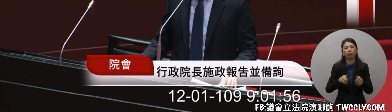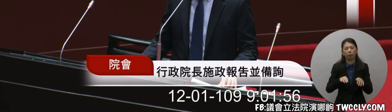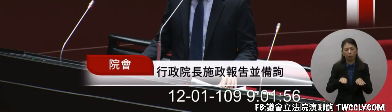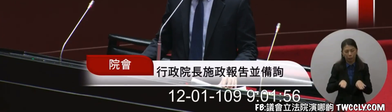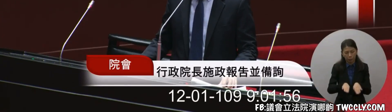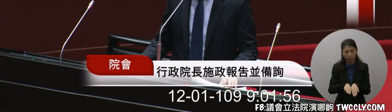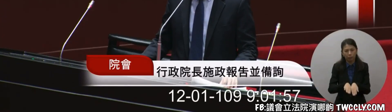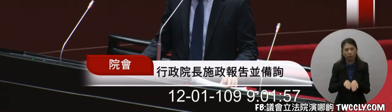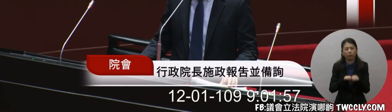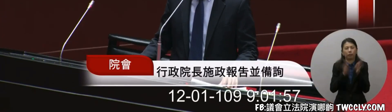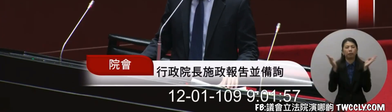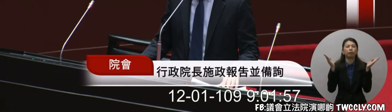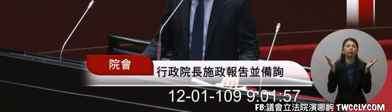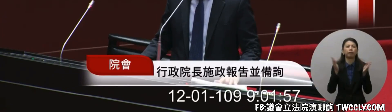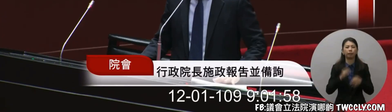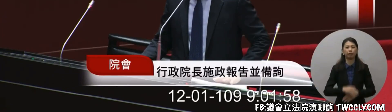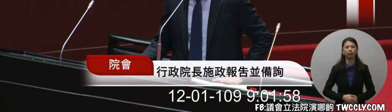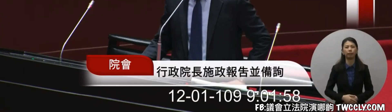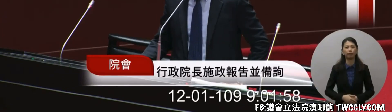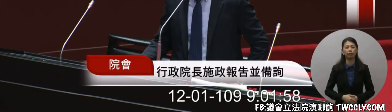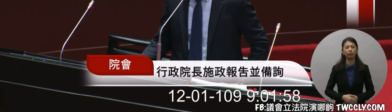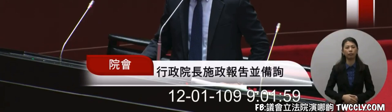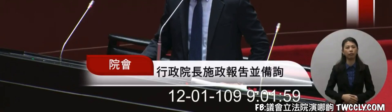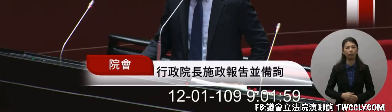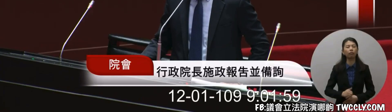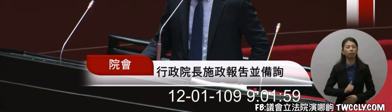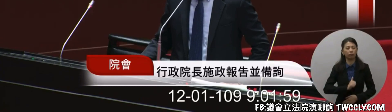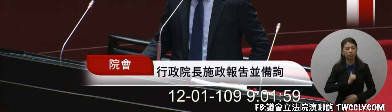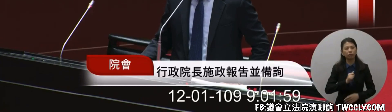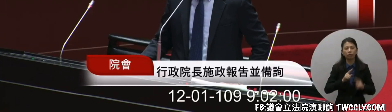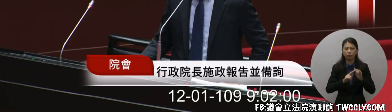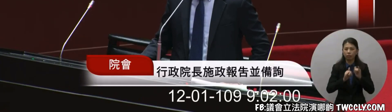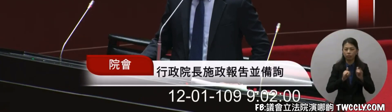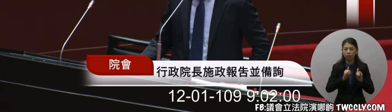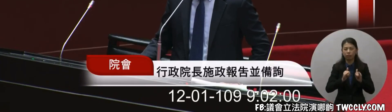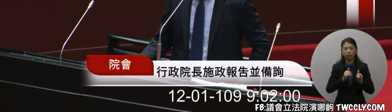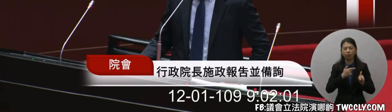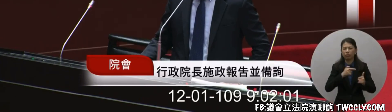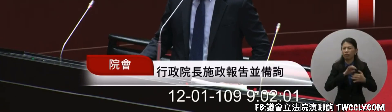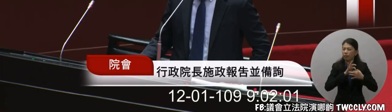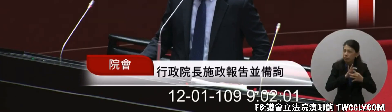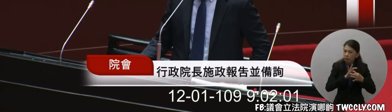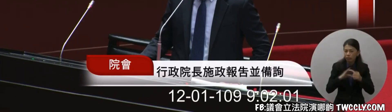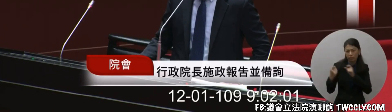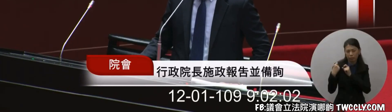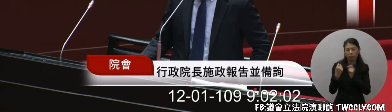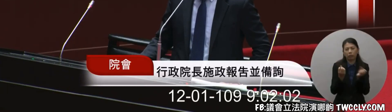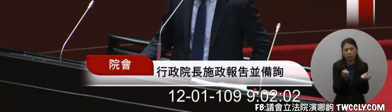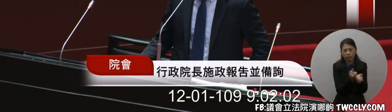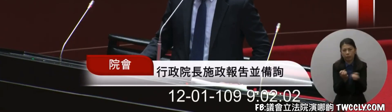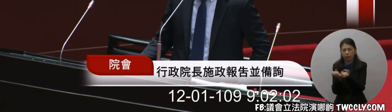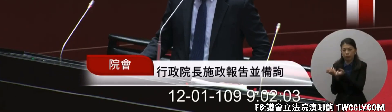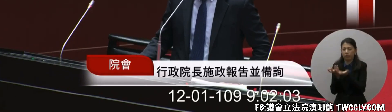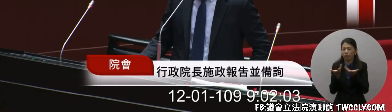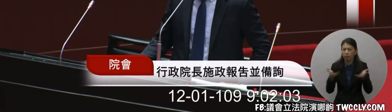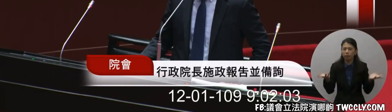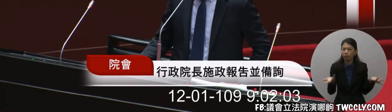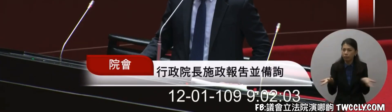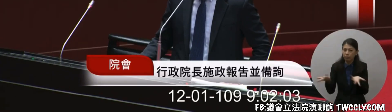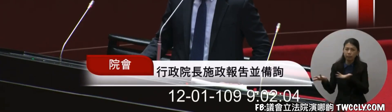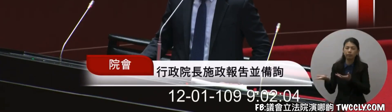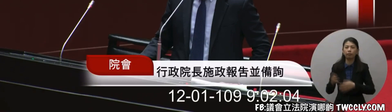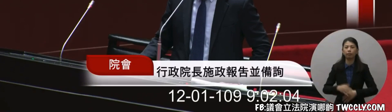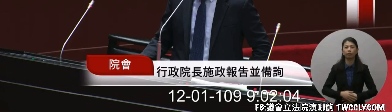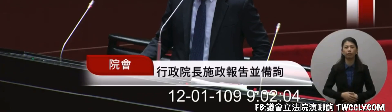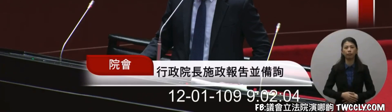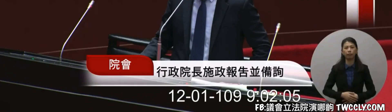是开始要顺利进行了哈。其实我想国人也非常关注，非常多最近发生了很多很多的相关议题。好，那当